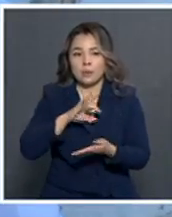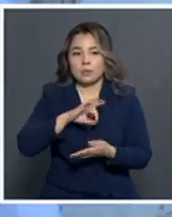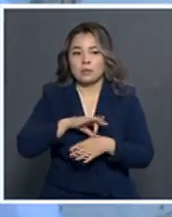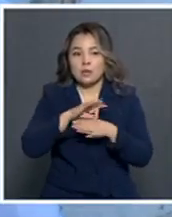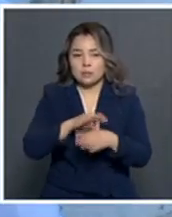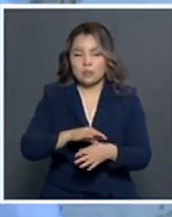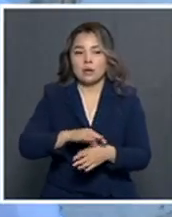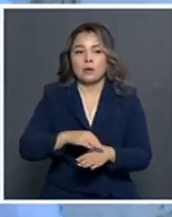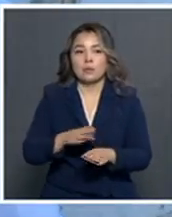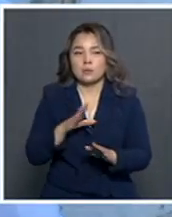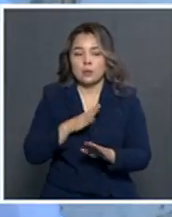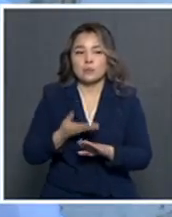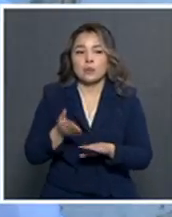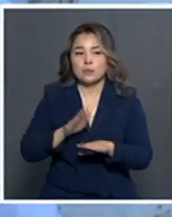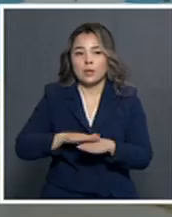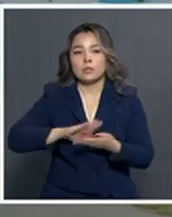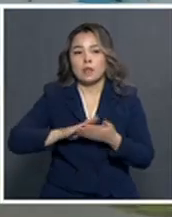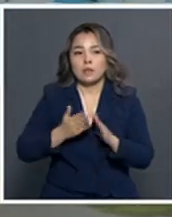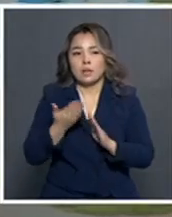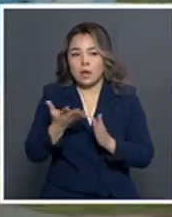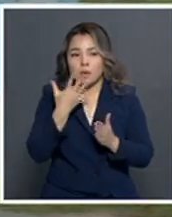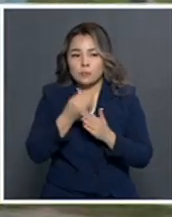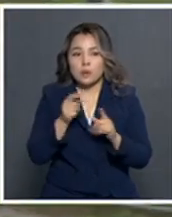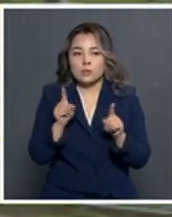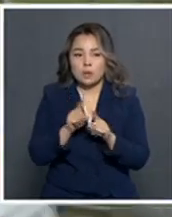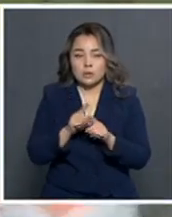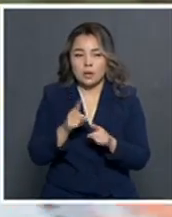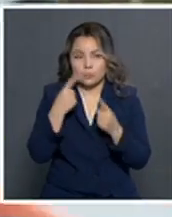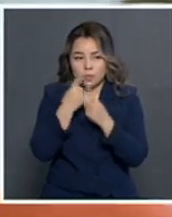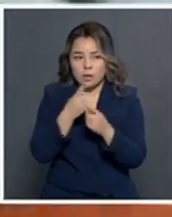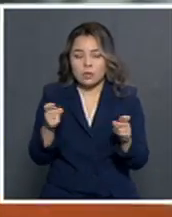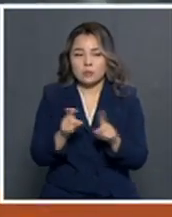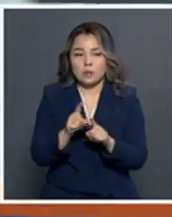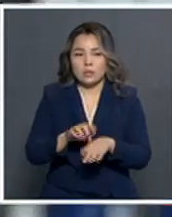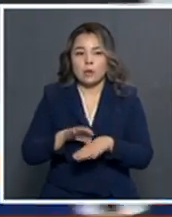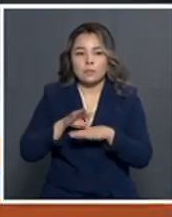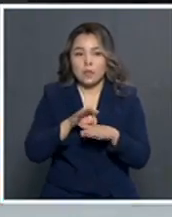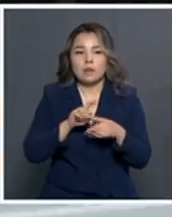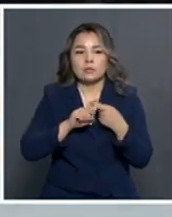құтқарушының дерт жұқтырғаны анықталды. Құтқарушылар індетті науқастардан жұқтырған.